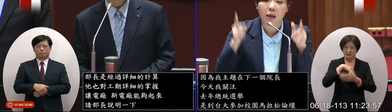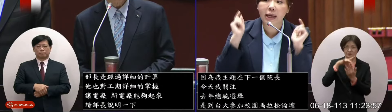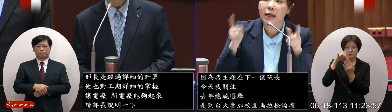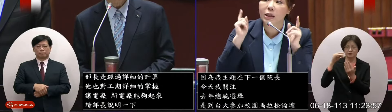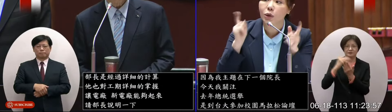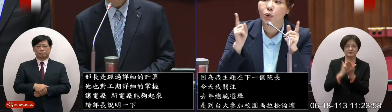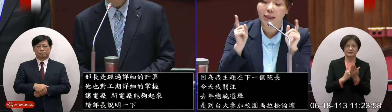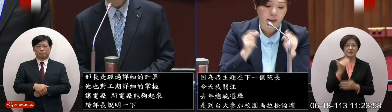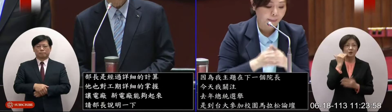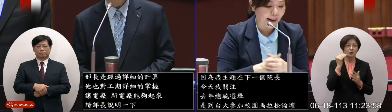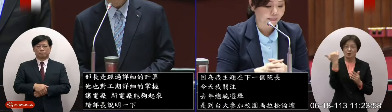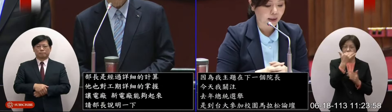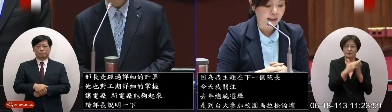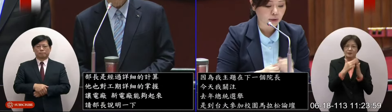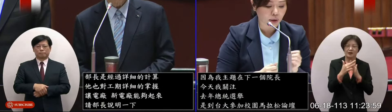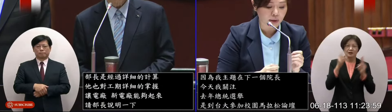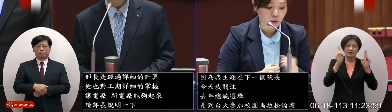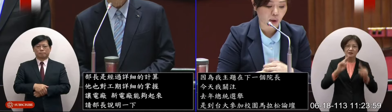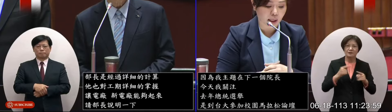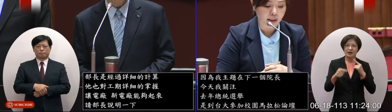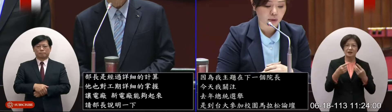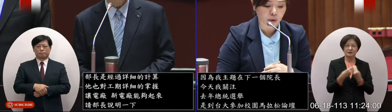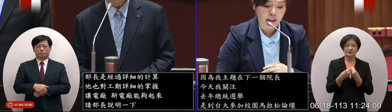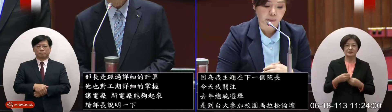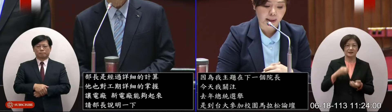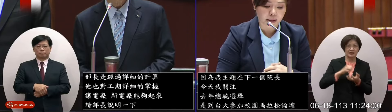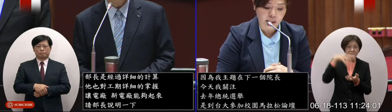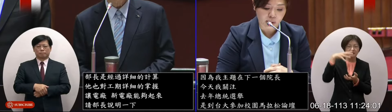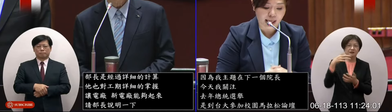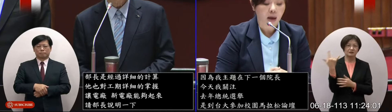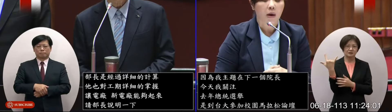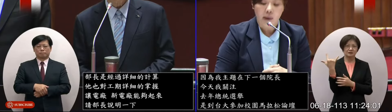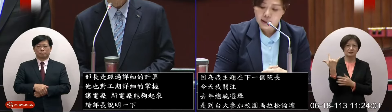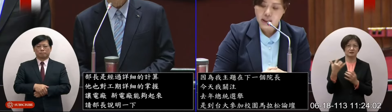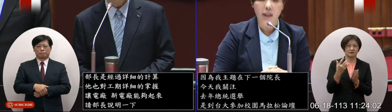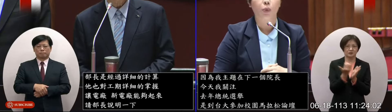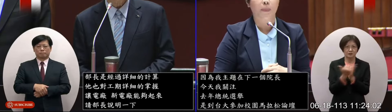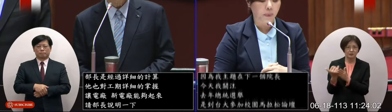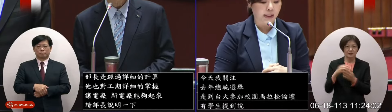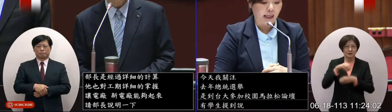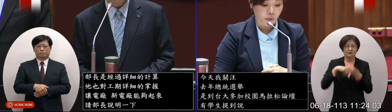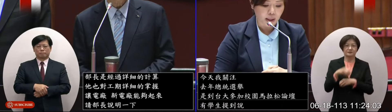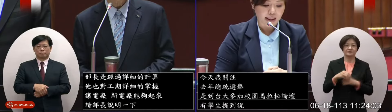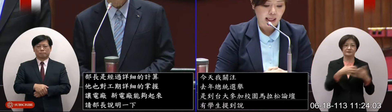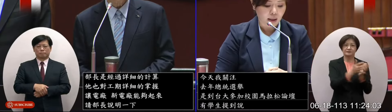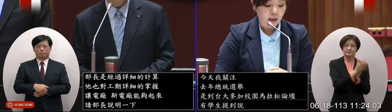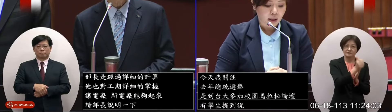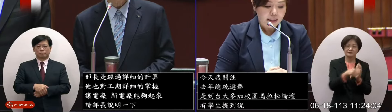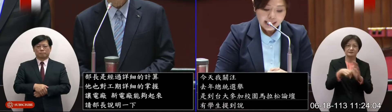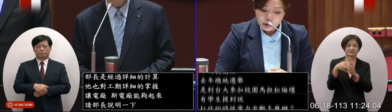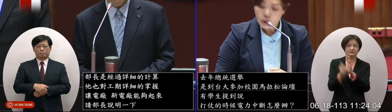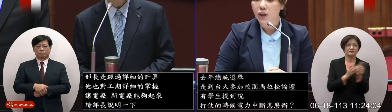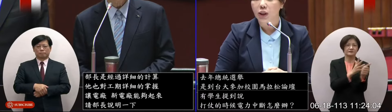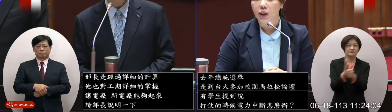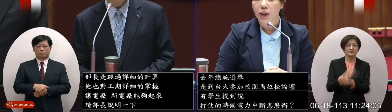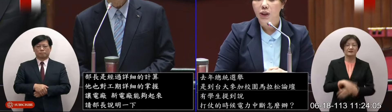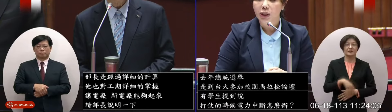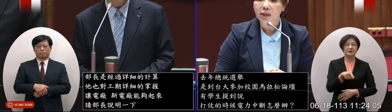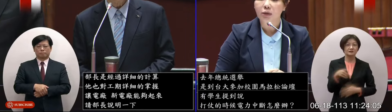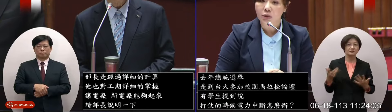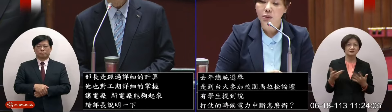候电力中断怎么办？他说用核电做紧急备用的选项。我要请问部长跟院长，这件事